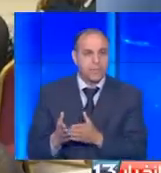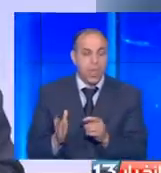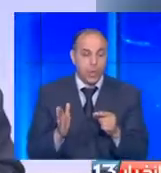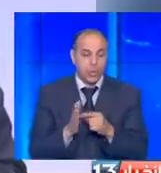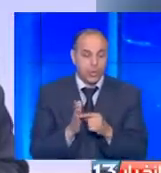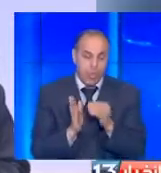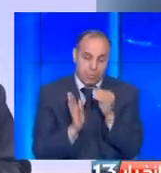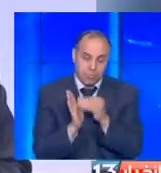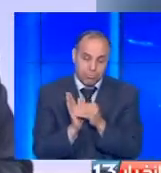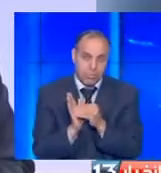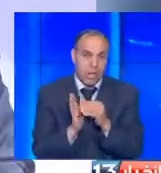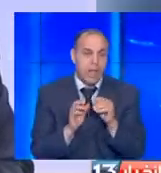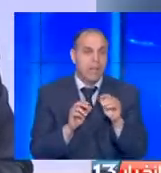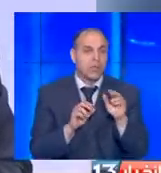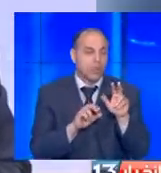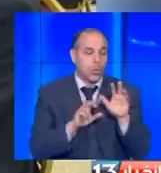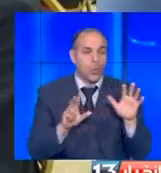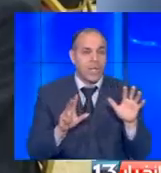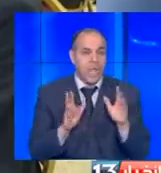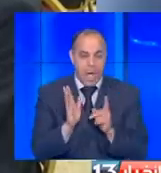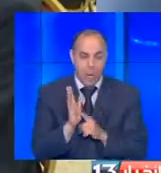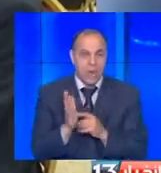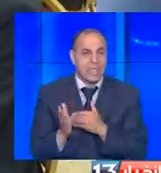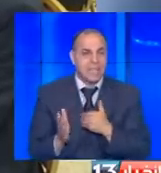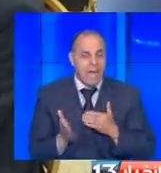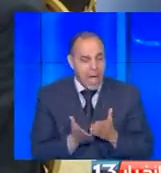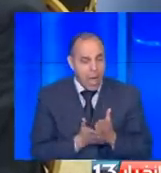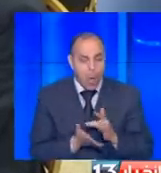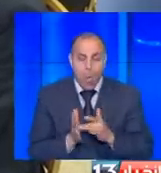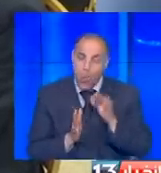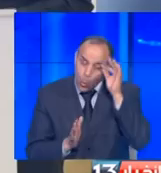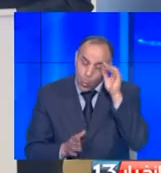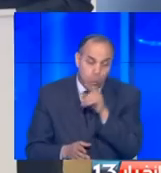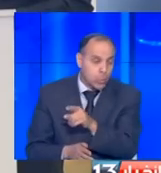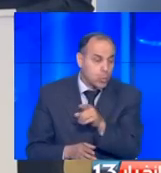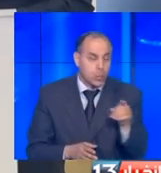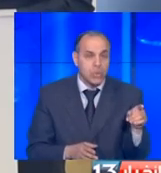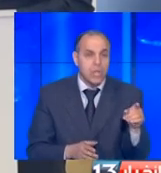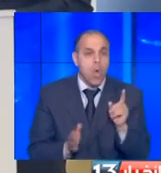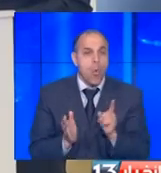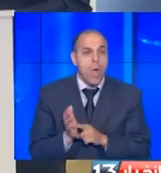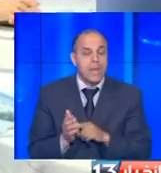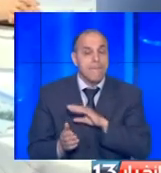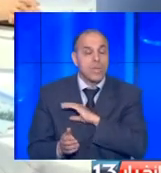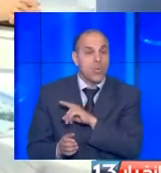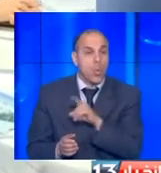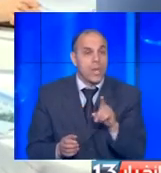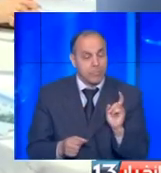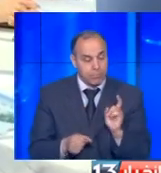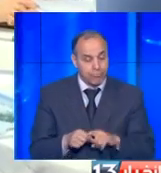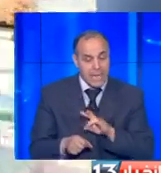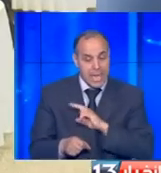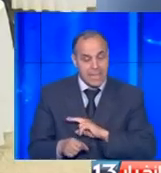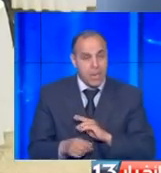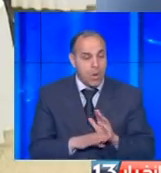الدستور نص في فصله 38 على أن الصحة حق لكل إنسان، وعليه وجب على الجهات المعنية أن تضمن